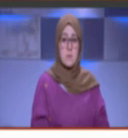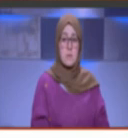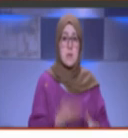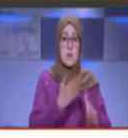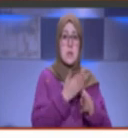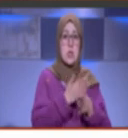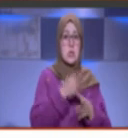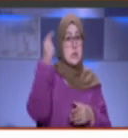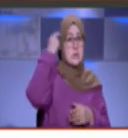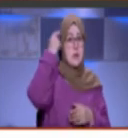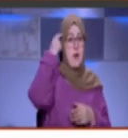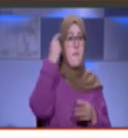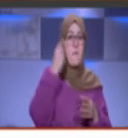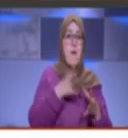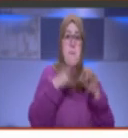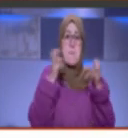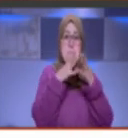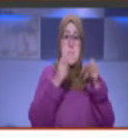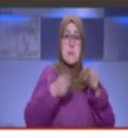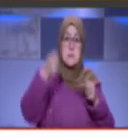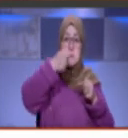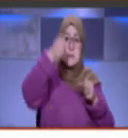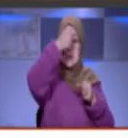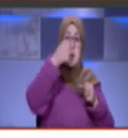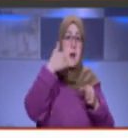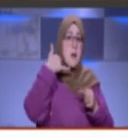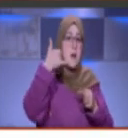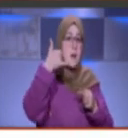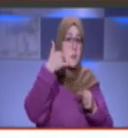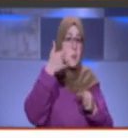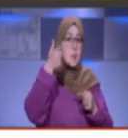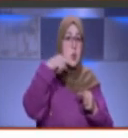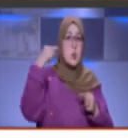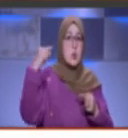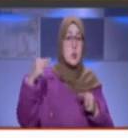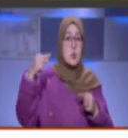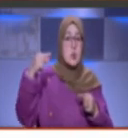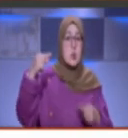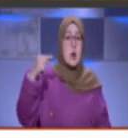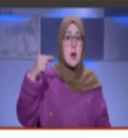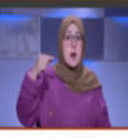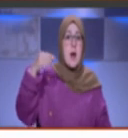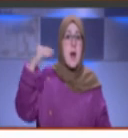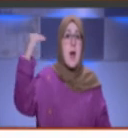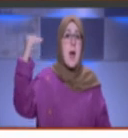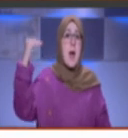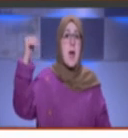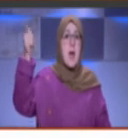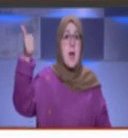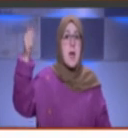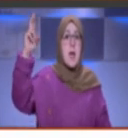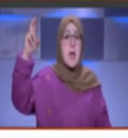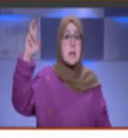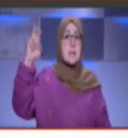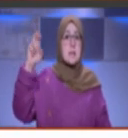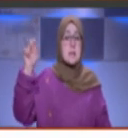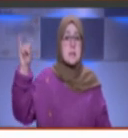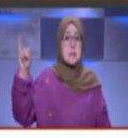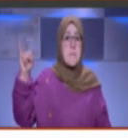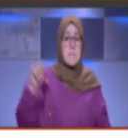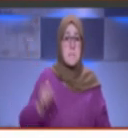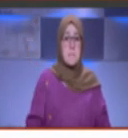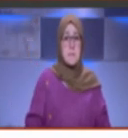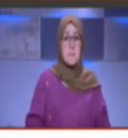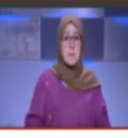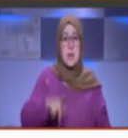وللمزيد ينضم إلينا الآن هاتفيا من لندن دكتور حازم الرفاعي عضو المجلس المصري للشؤون الخارجية. دكتور حازم، في البداية